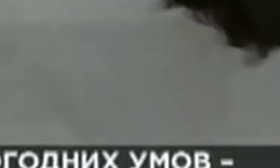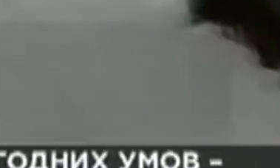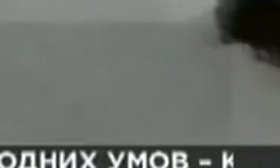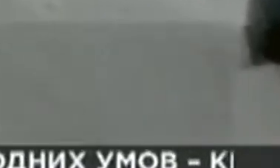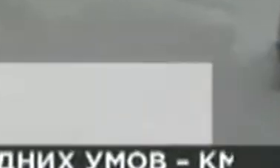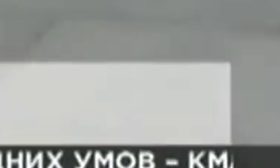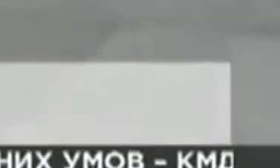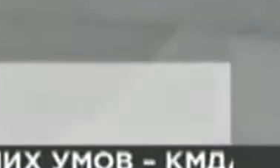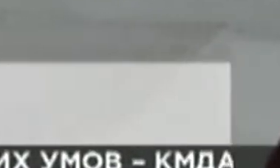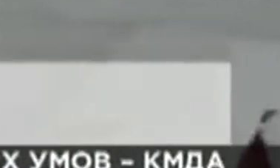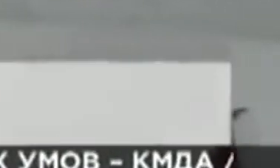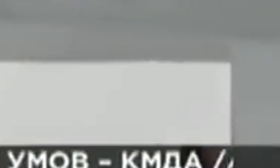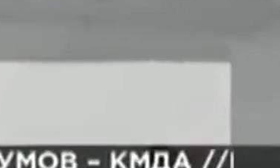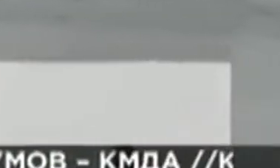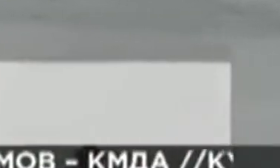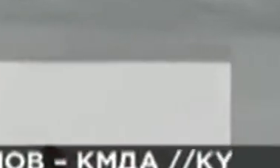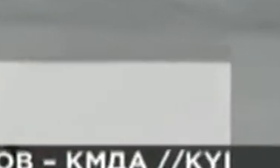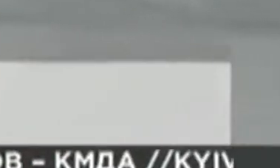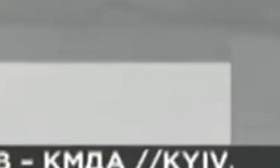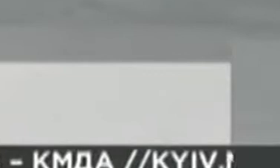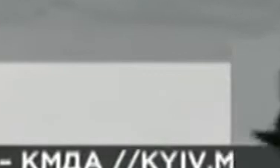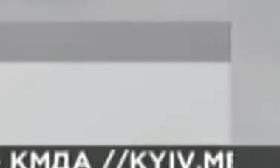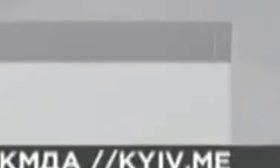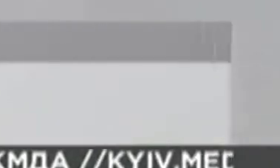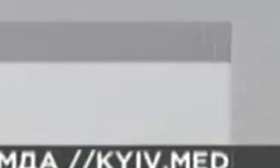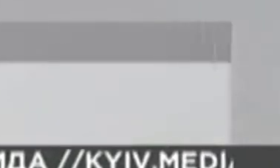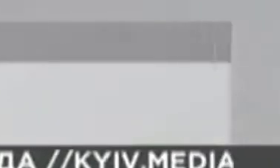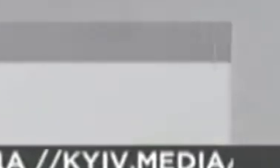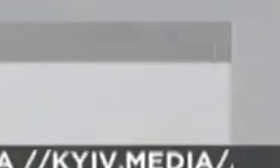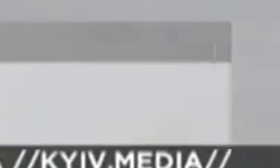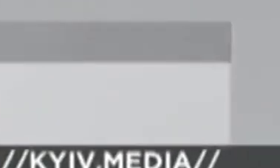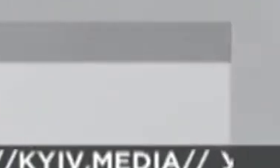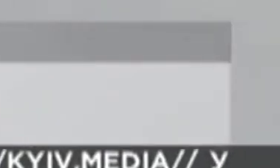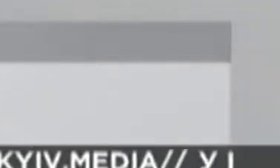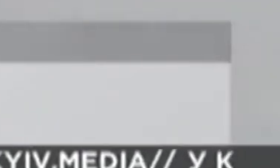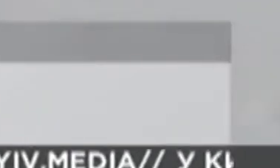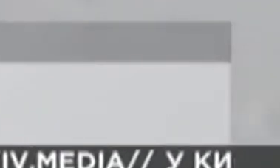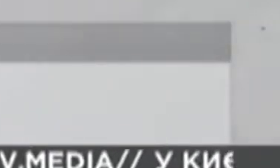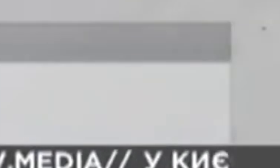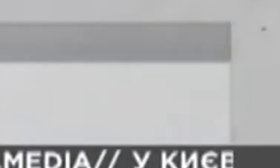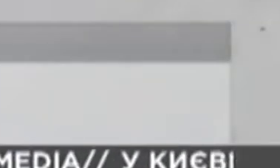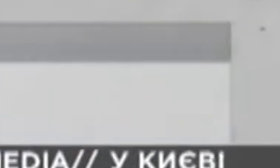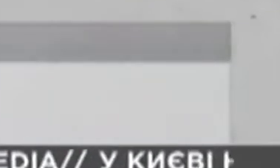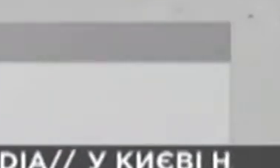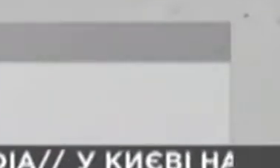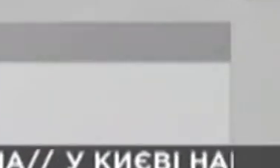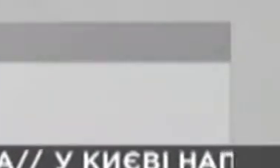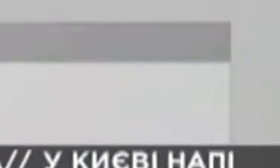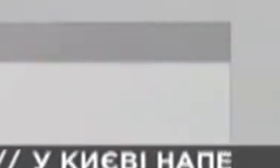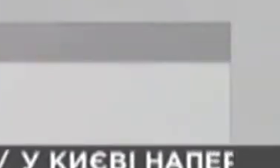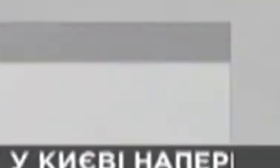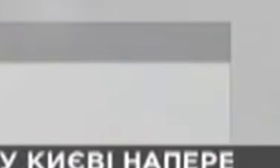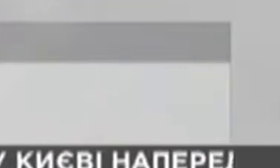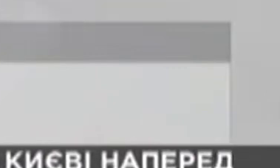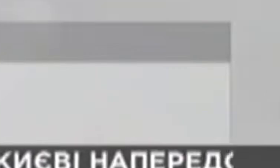Снігова каша і прихована крига. Тротуари і вулиці стали вкрай небезпечними. Як обережно ходити, правильно падати та